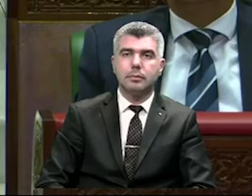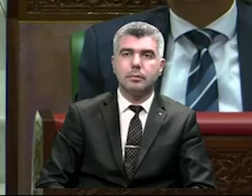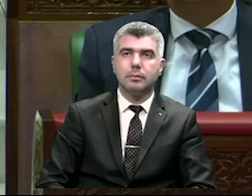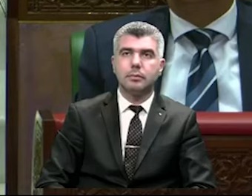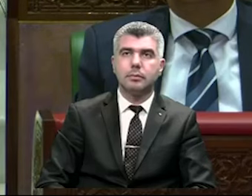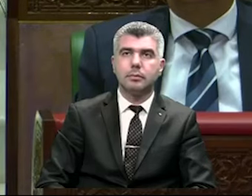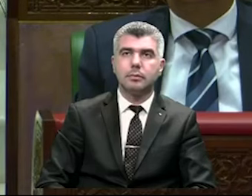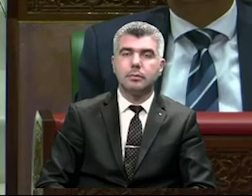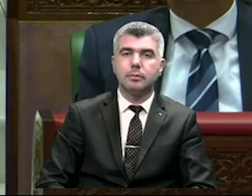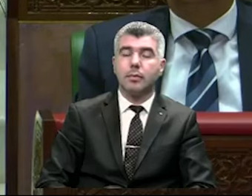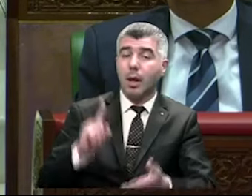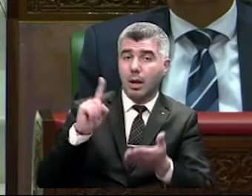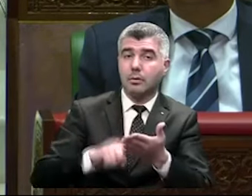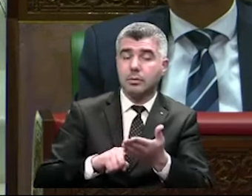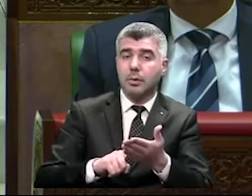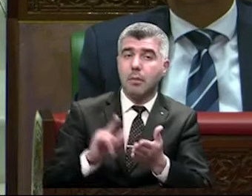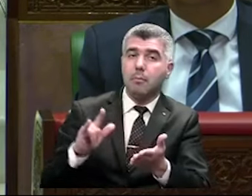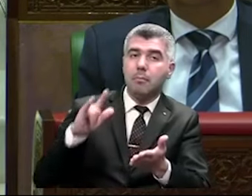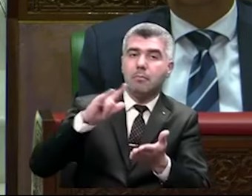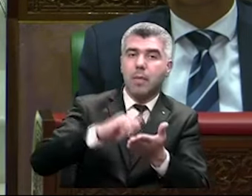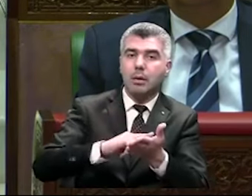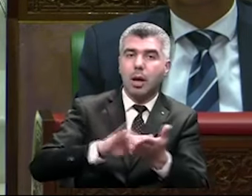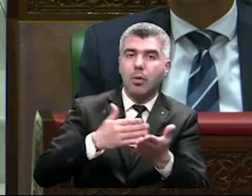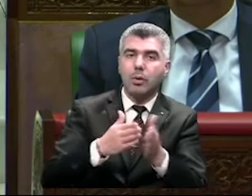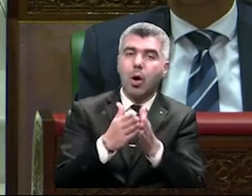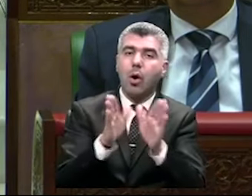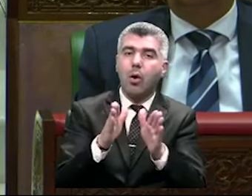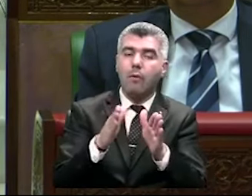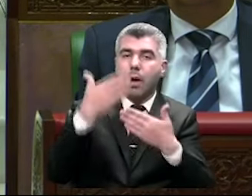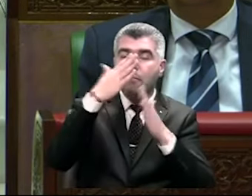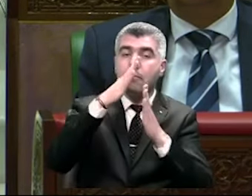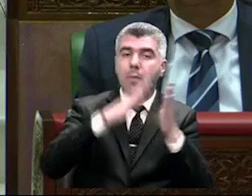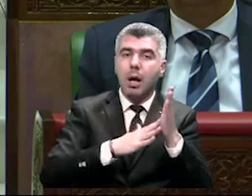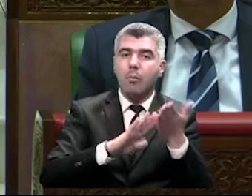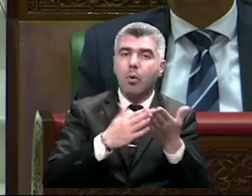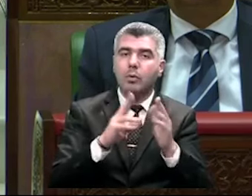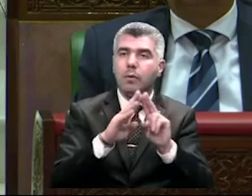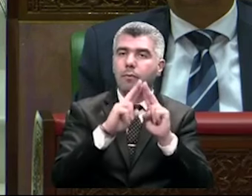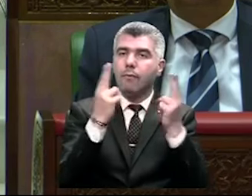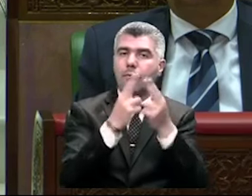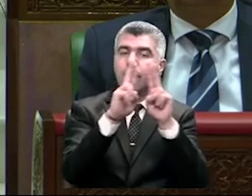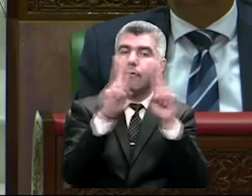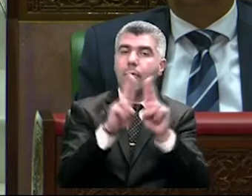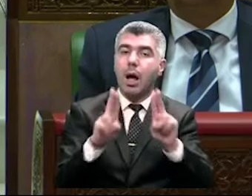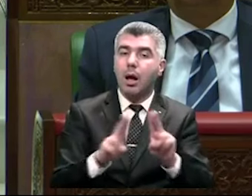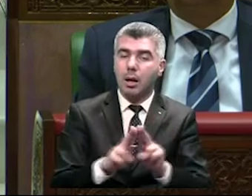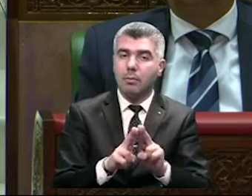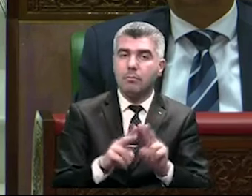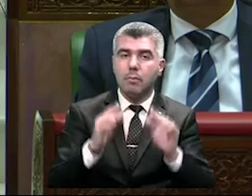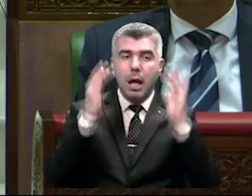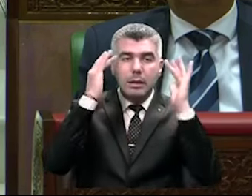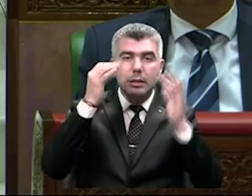استاذ نؤكد على ان المطارات هي بوابه المغرب على باقي البلدان وهي الواجهه المعبره عن الهويه